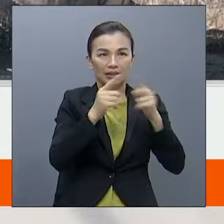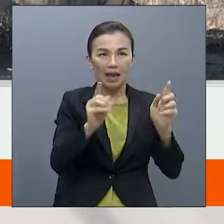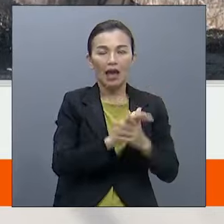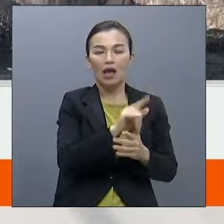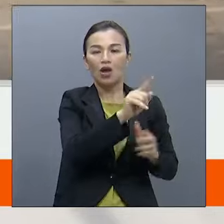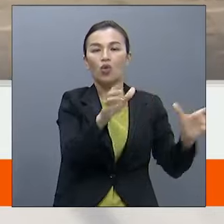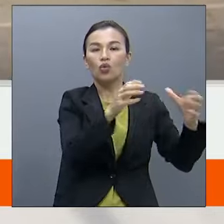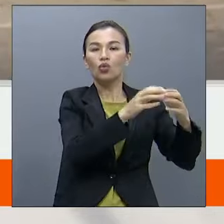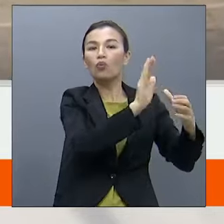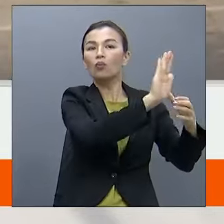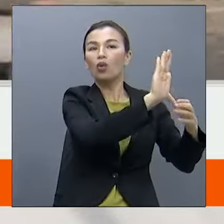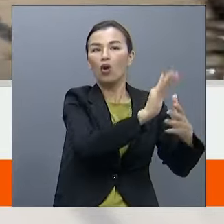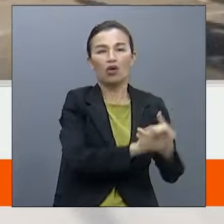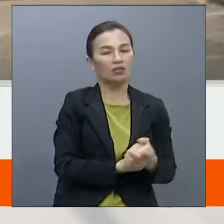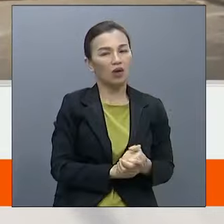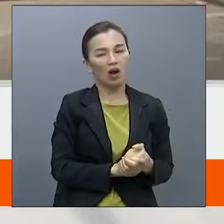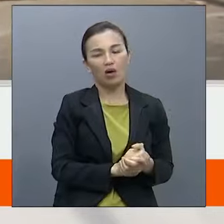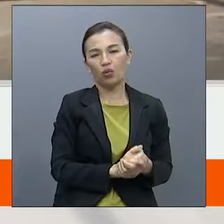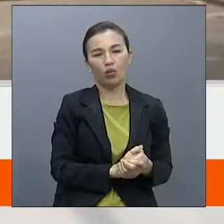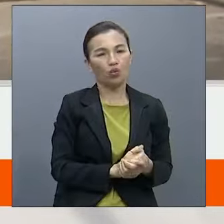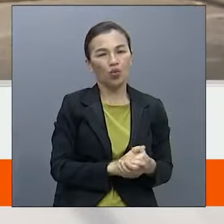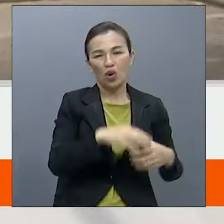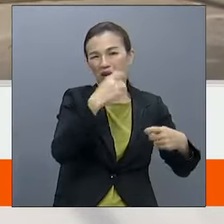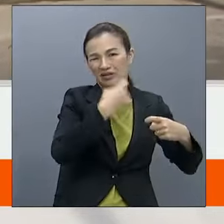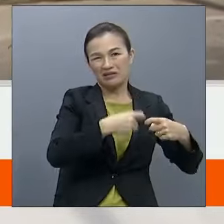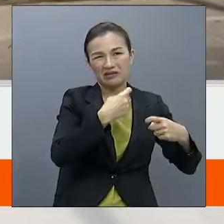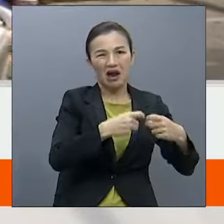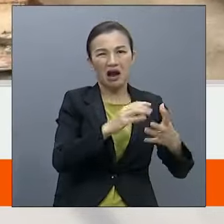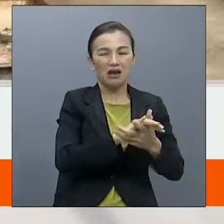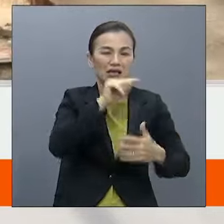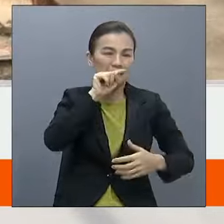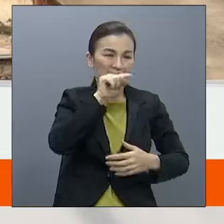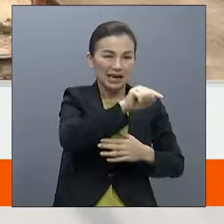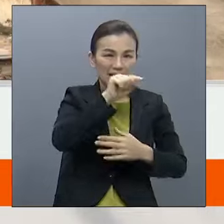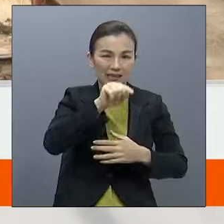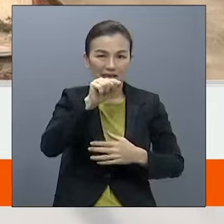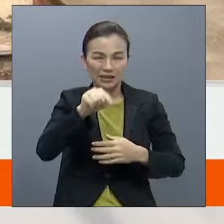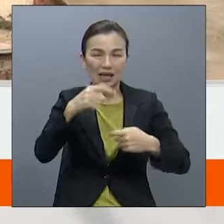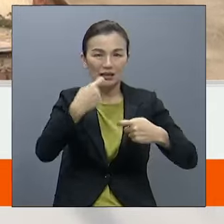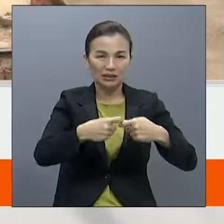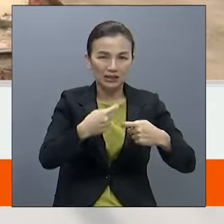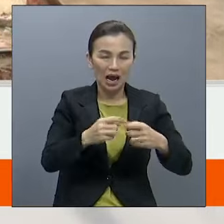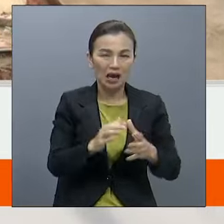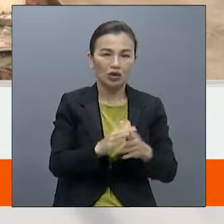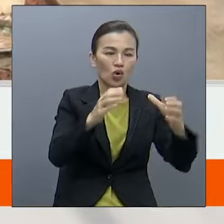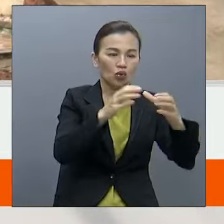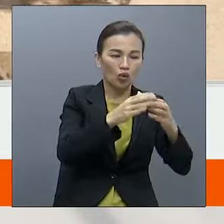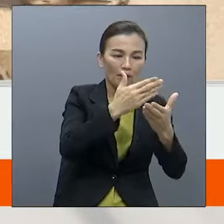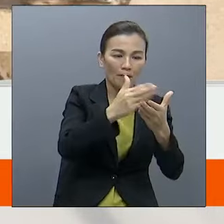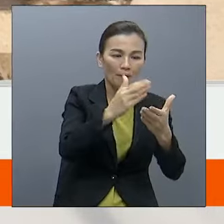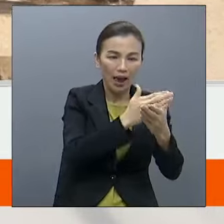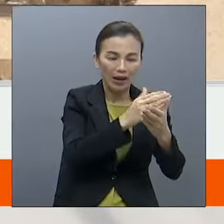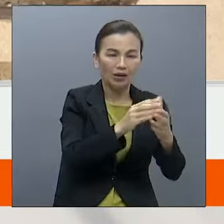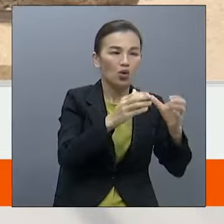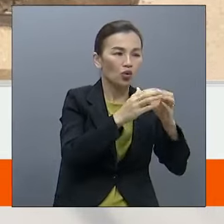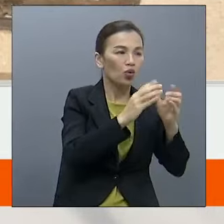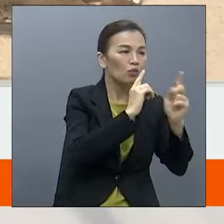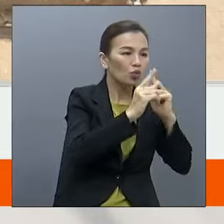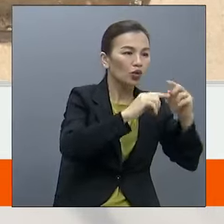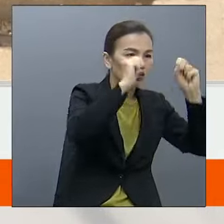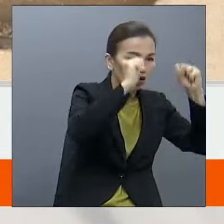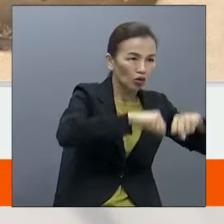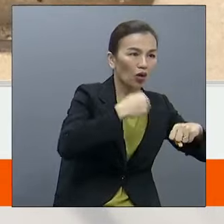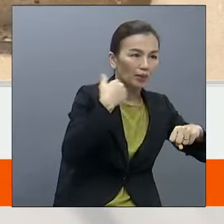ควบคุมในกลุ่มตรงนี้ได ้ เพราะเท่าที่ทราบมาว่ากลุ่มพูดคุยก็พูดคุยไอ้กลุ่มที่ก่อเหตุก็ตั้งแต่ก่อเหตุซ ึ่ งตรงนี้ผมว่